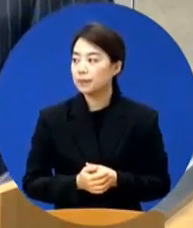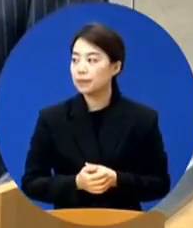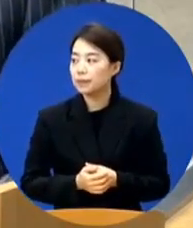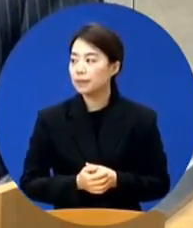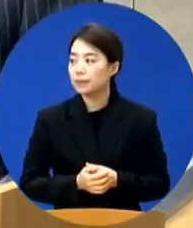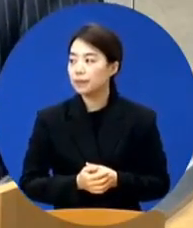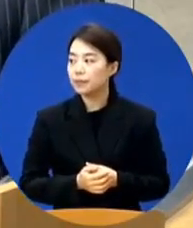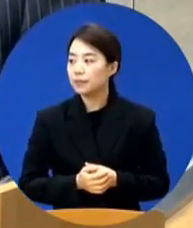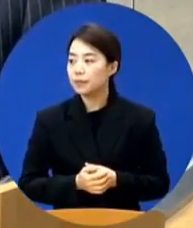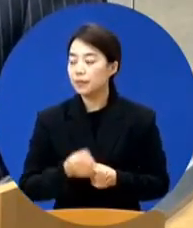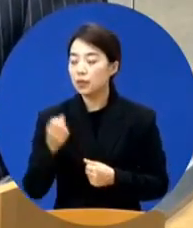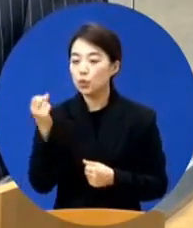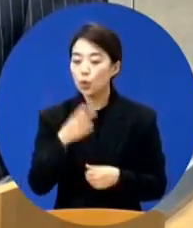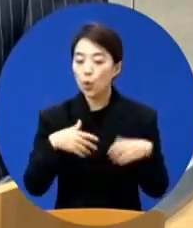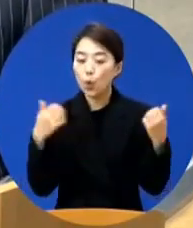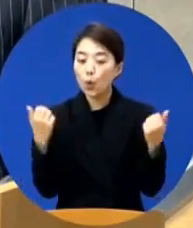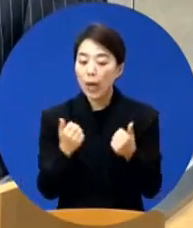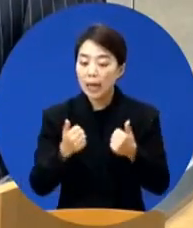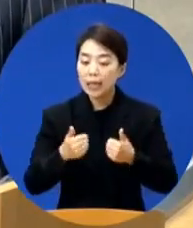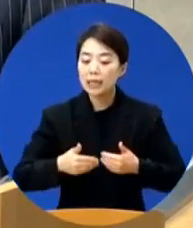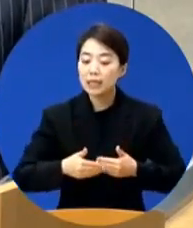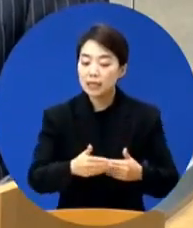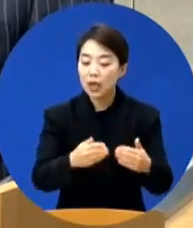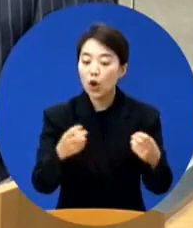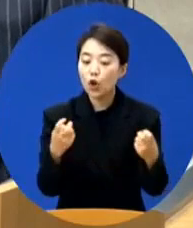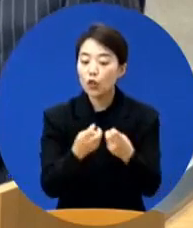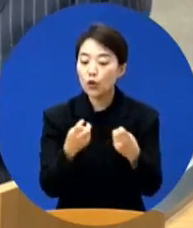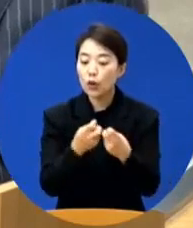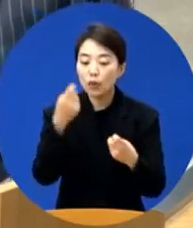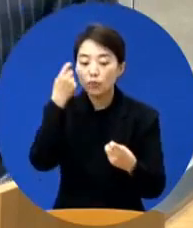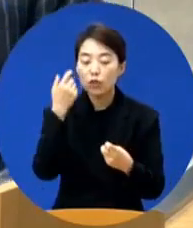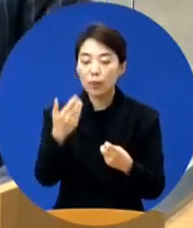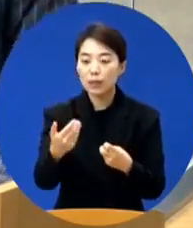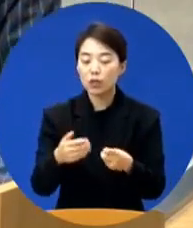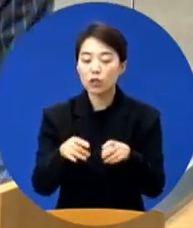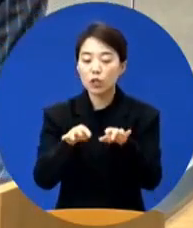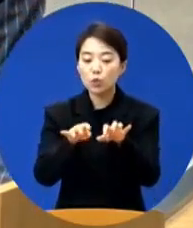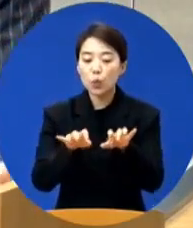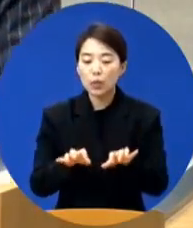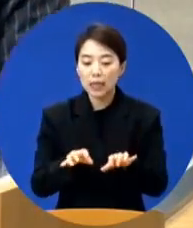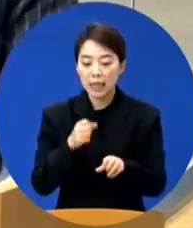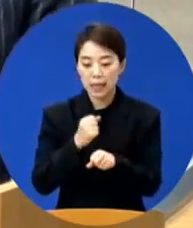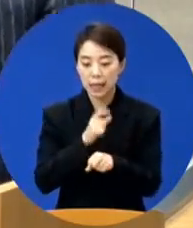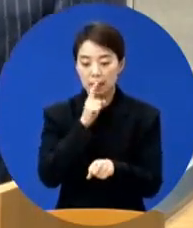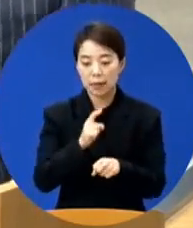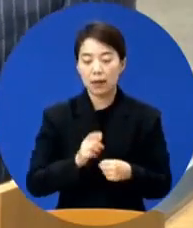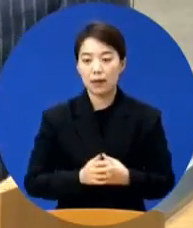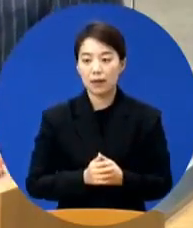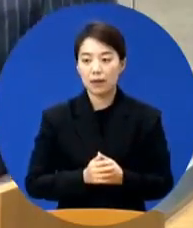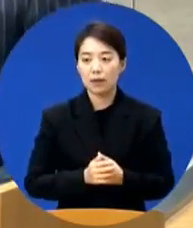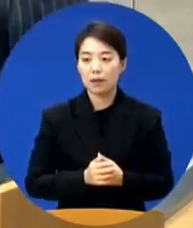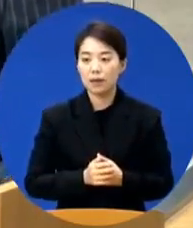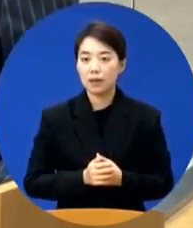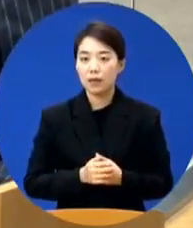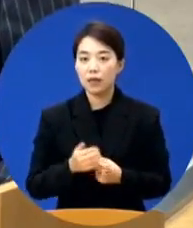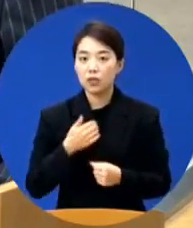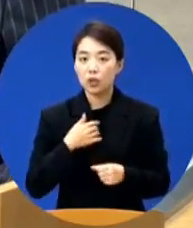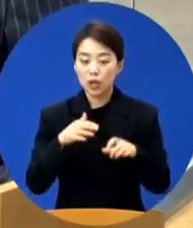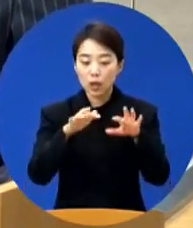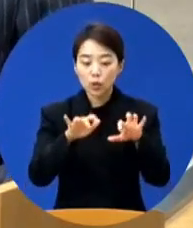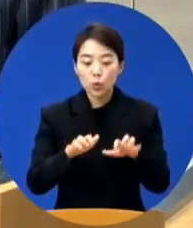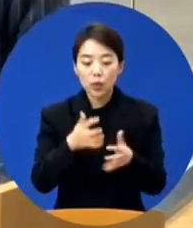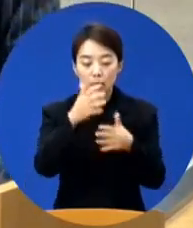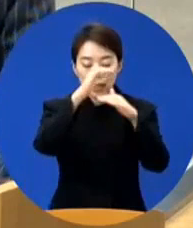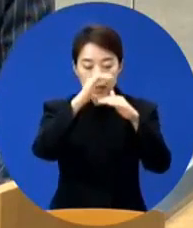또 회의는 어떻게 진행하느냐고 물으니 속기록을 보고 회의를 진행한다고 합니다. 그러면서 저한테 속기록을 갖고